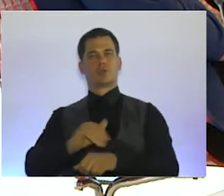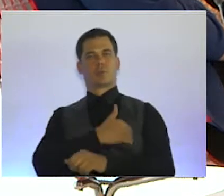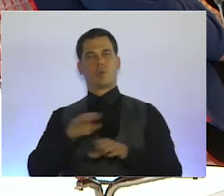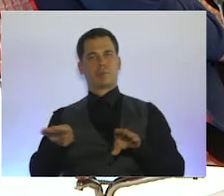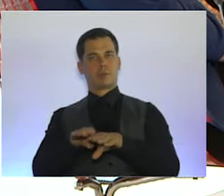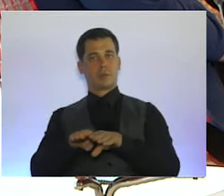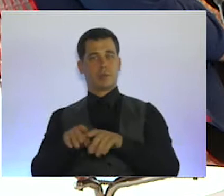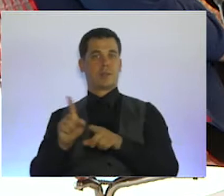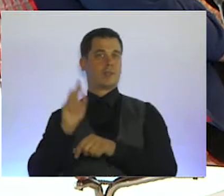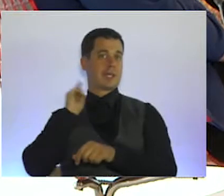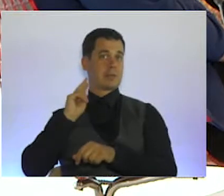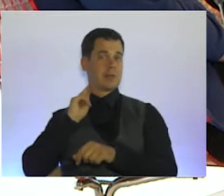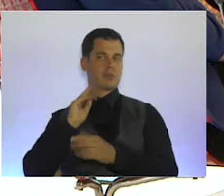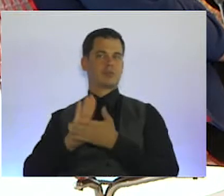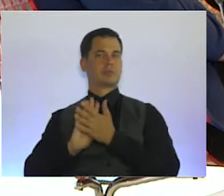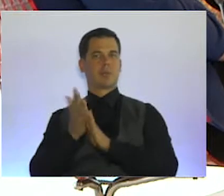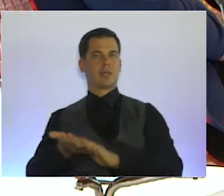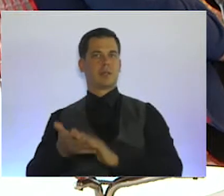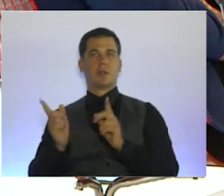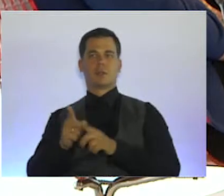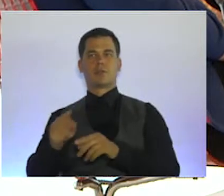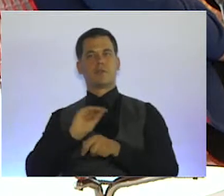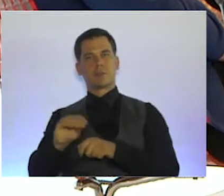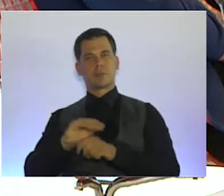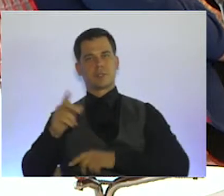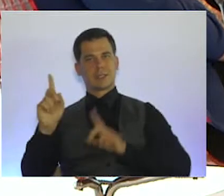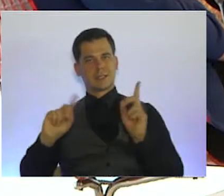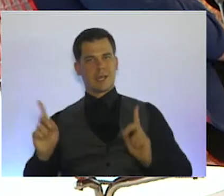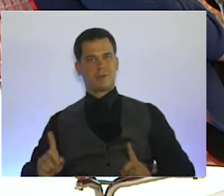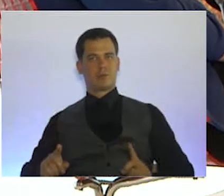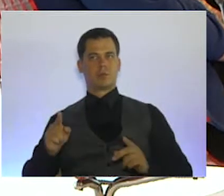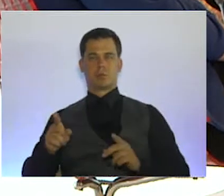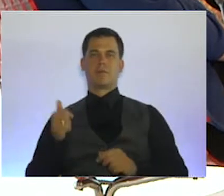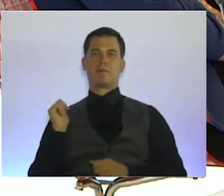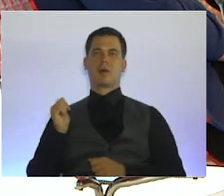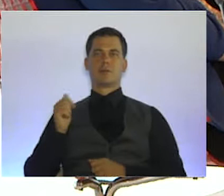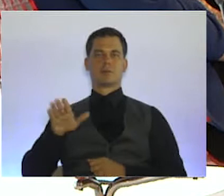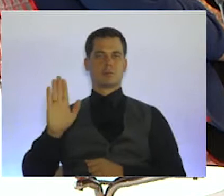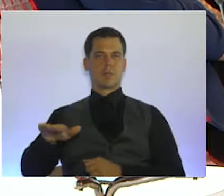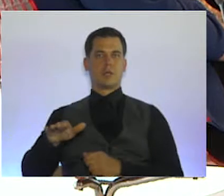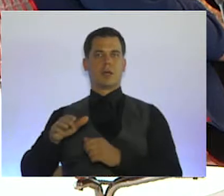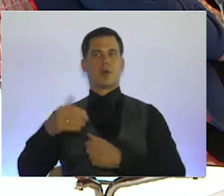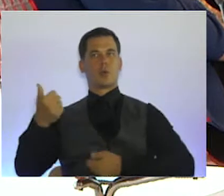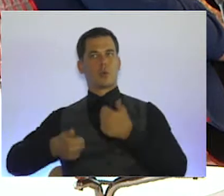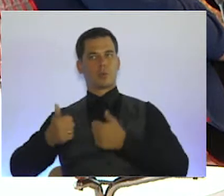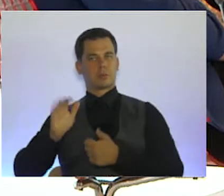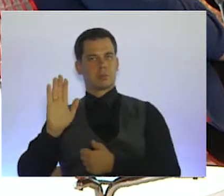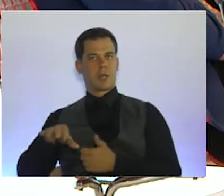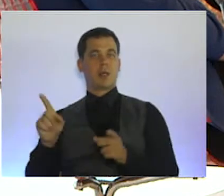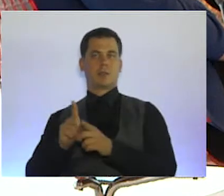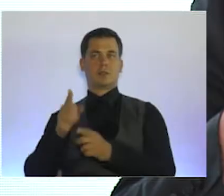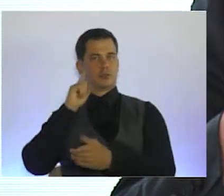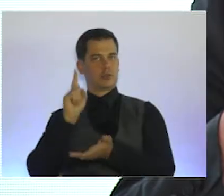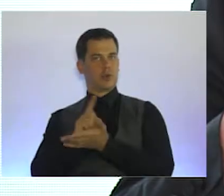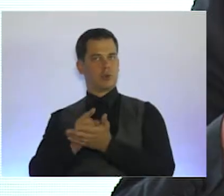podstawowych do niedawna gimnazjalnych, nie mówiąc już o kształceniu właśnie zawodowym, gdzie są profesjonalne narzędzia, profesjonalne konkursy, gdzie wyłania się